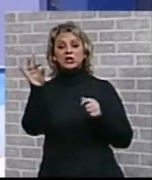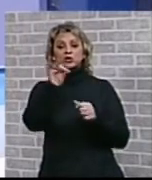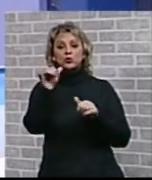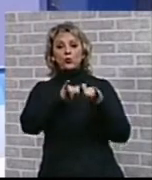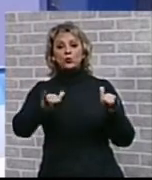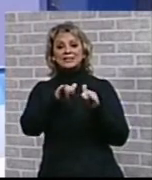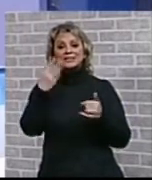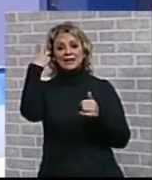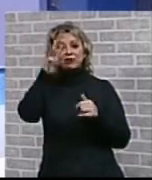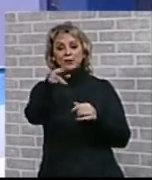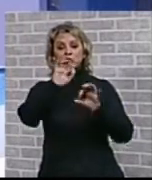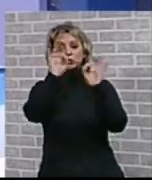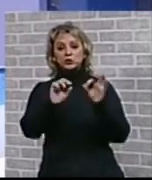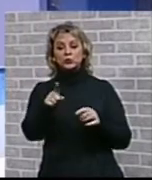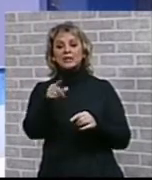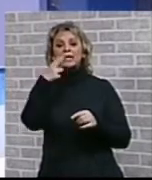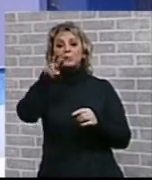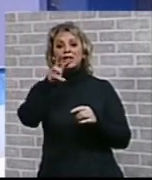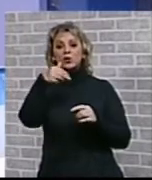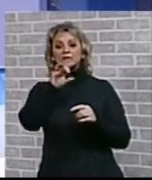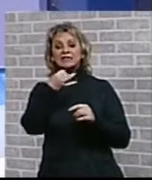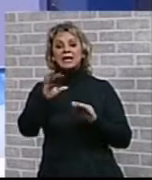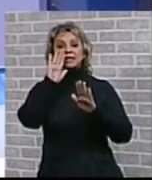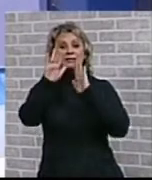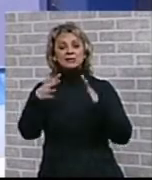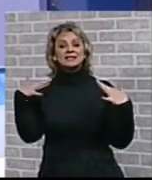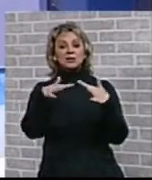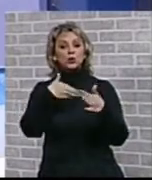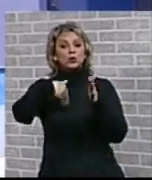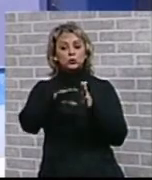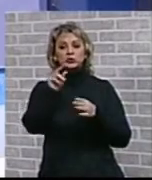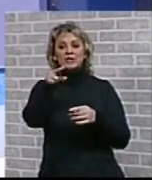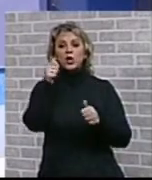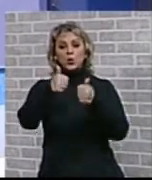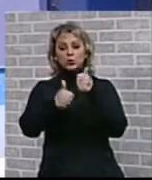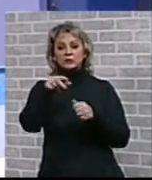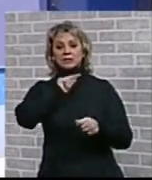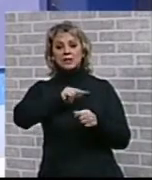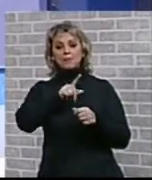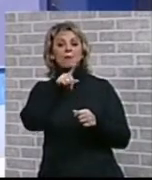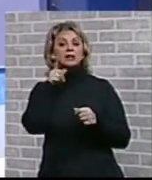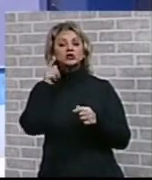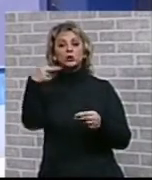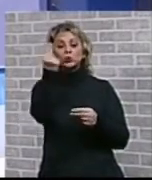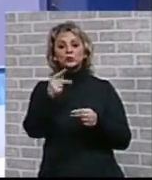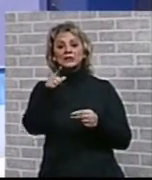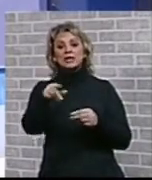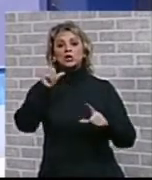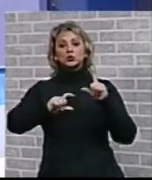Ростовском музее современного искусства на Дмитровской. Экспозиция собрала лучшие конкурсные работы молодых художников